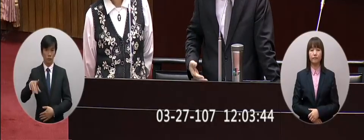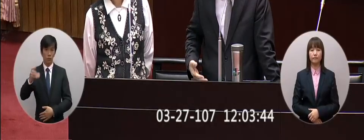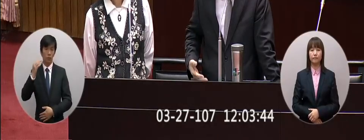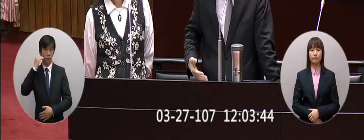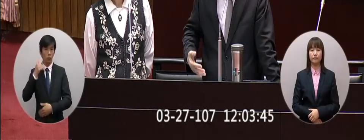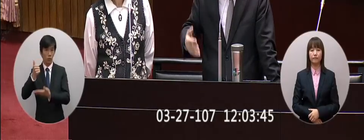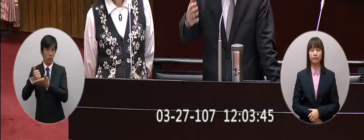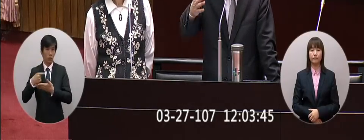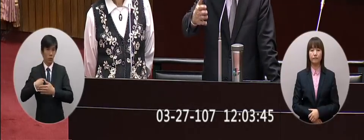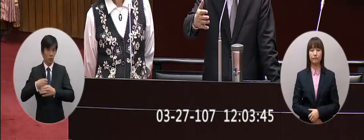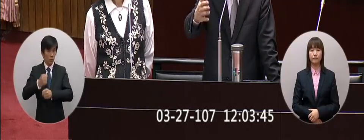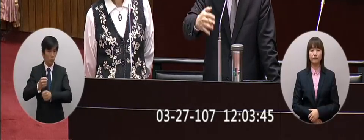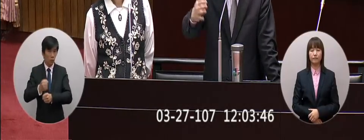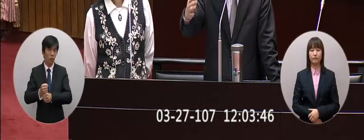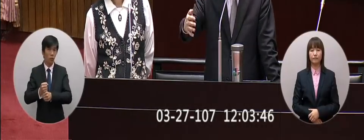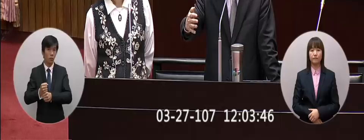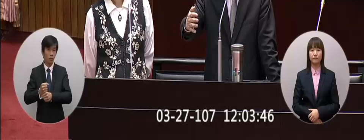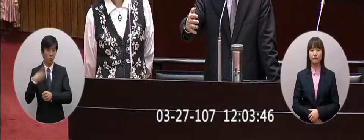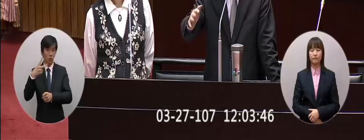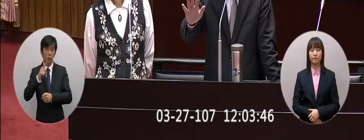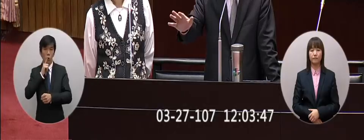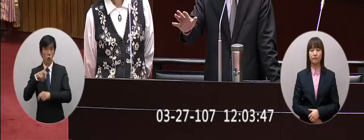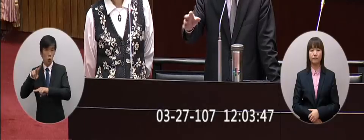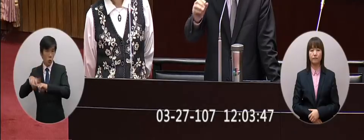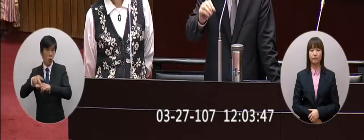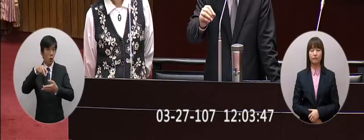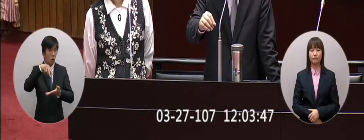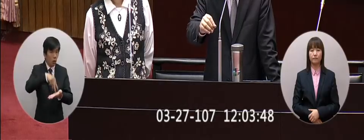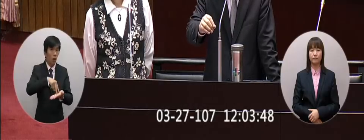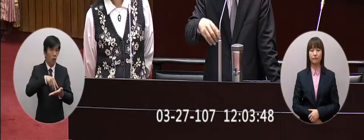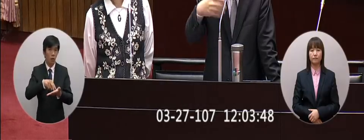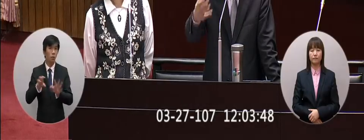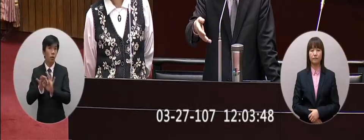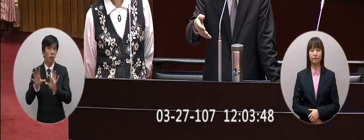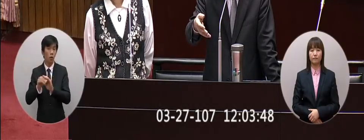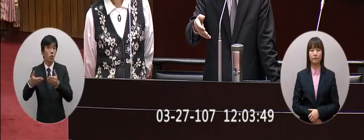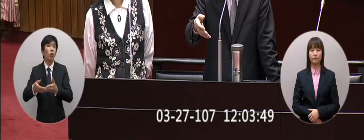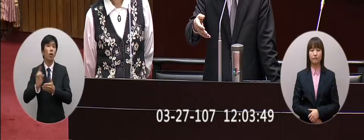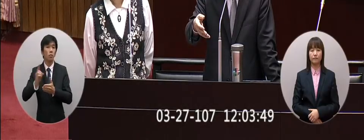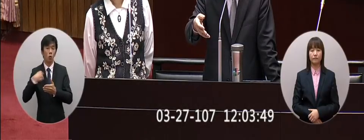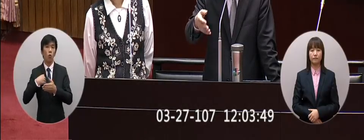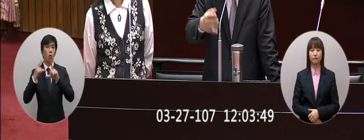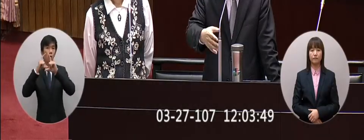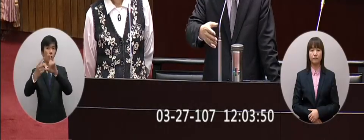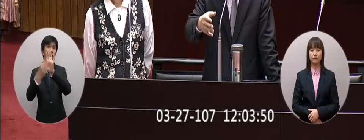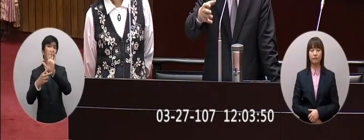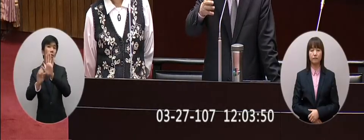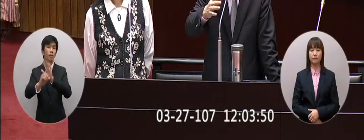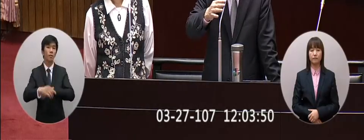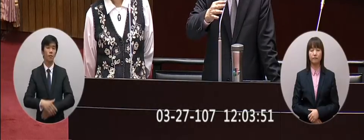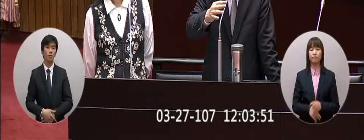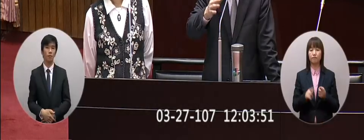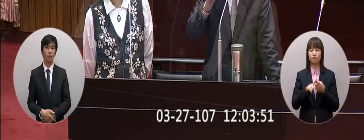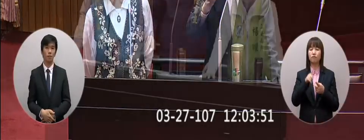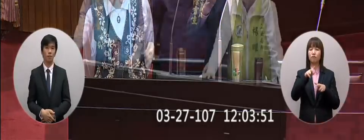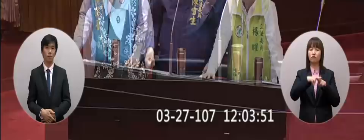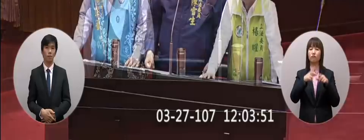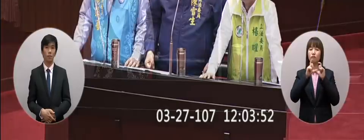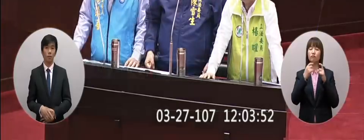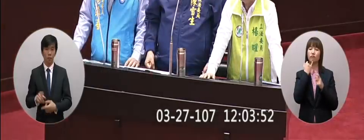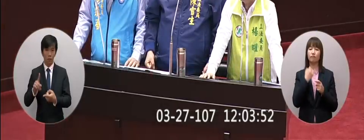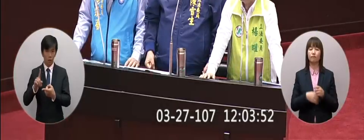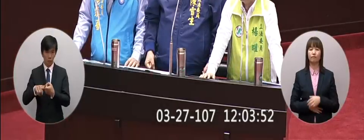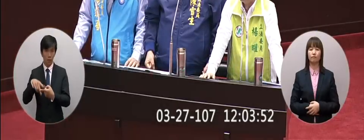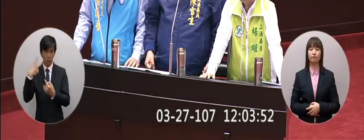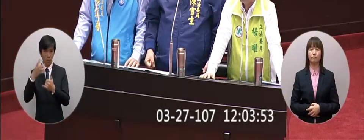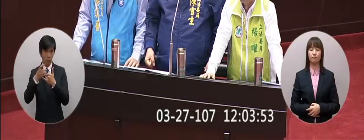做，后来你又说坐着跟站着都没有关系，最重要是我怎么回答。 是。 同样的，同样的，